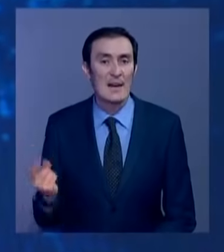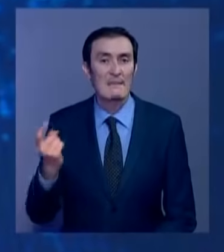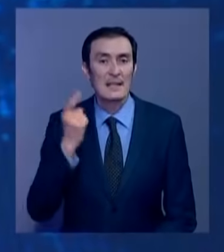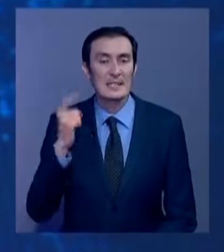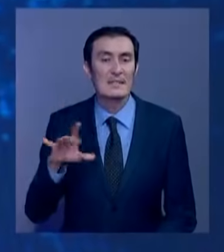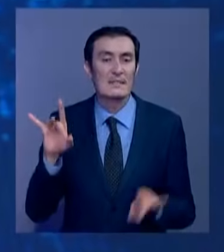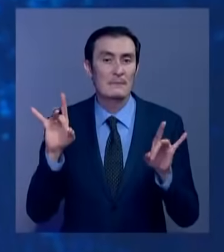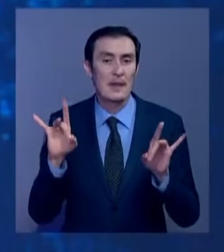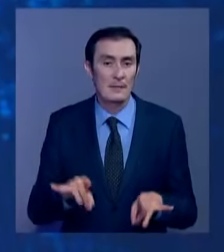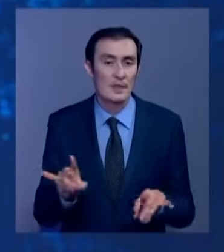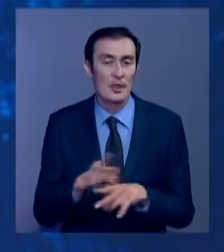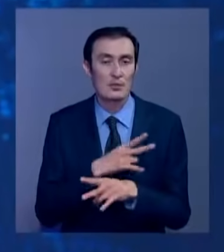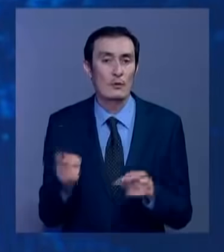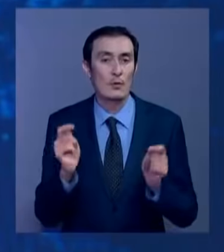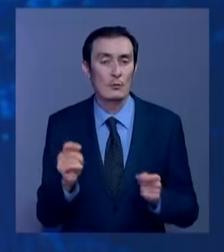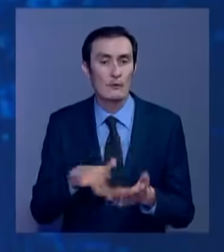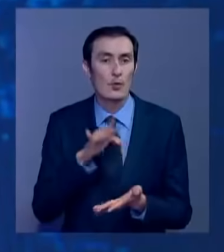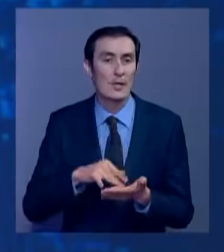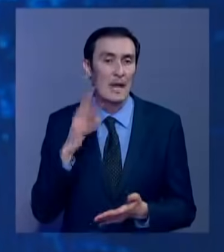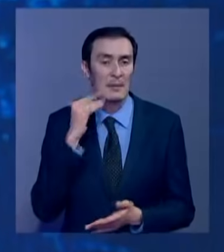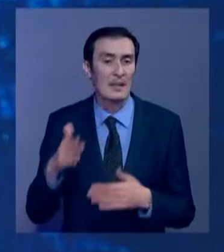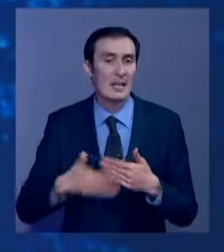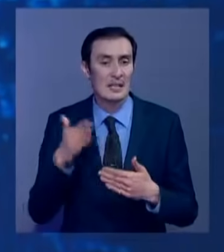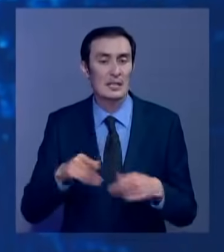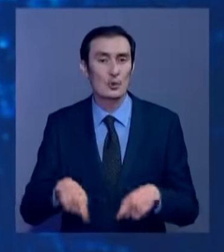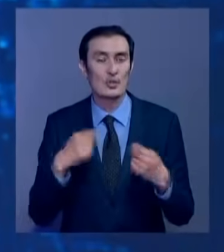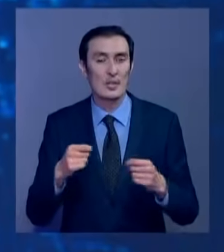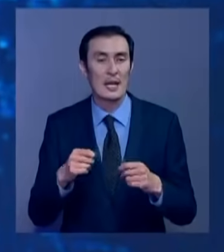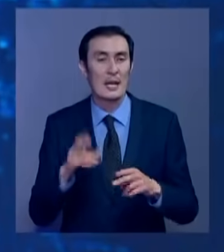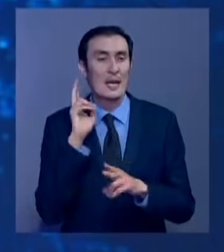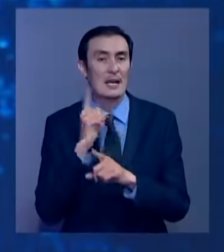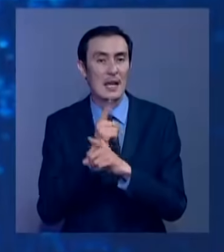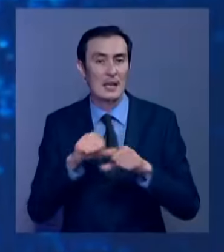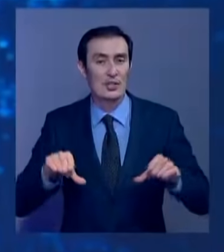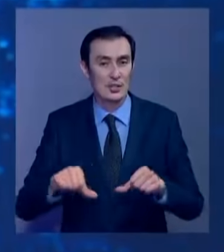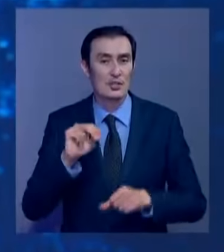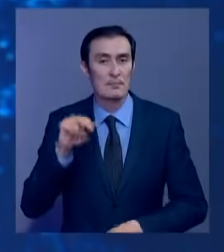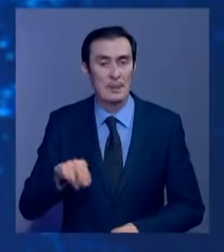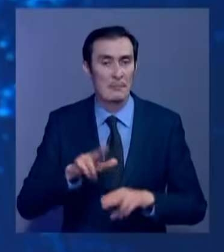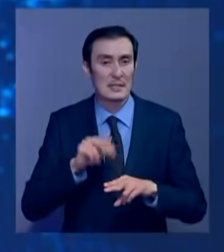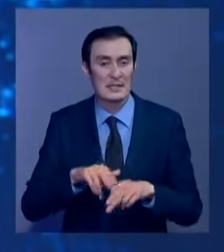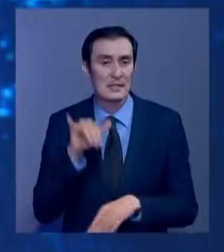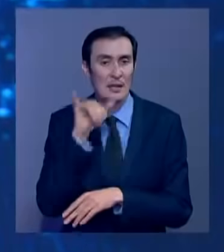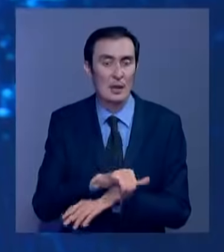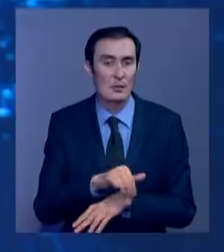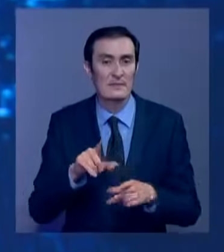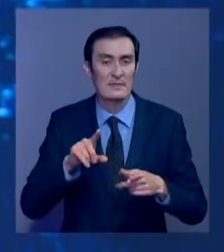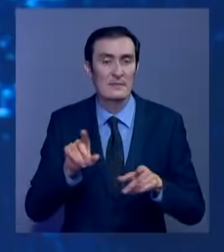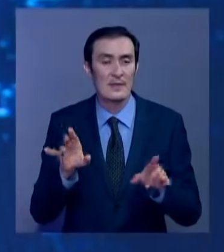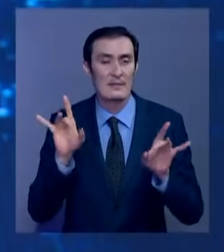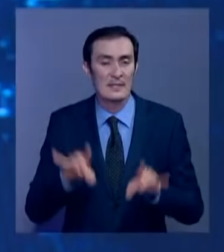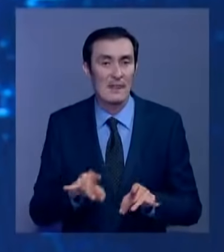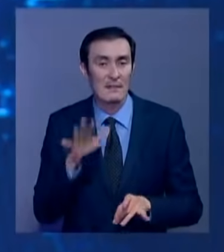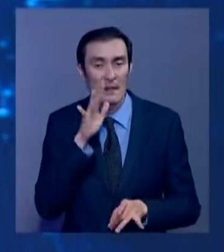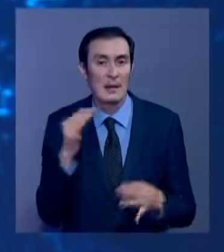Владельцев караоке-бара и ночного клуба в Алматы наказали за нарушение карантина и режима ЧП. Полицейские нагрянули в заведение в самый разгар